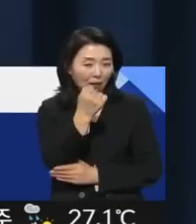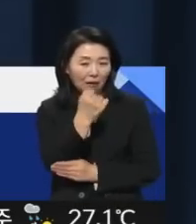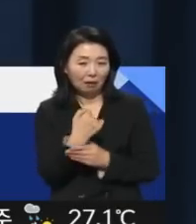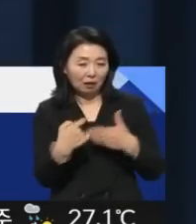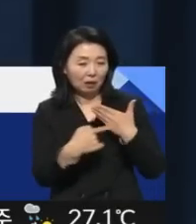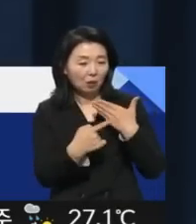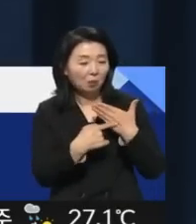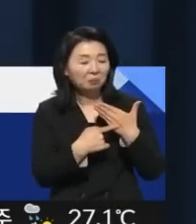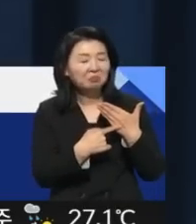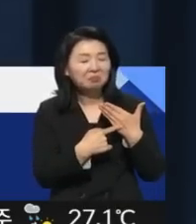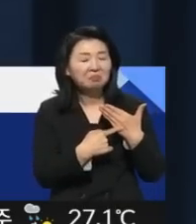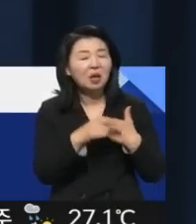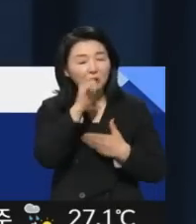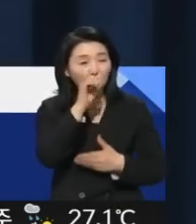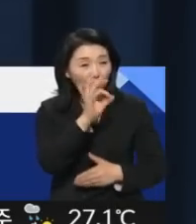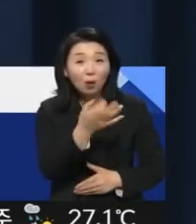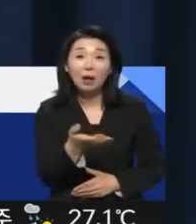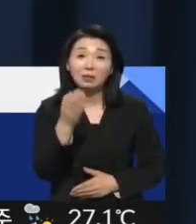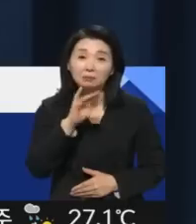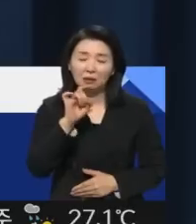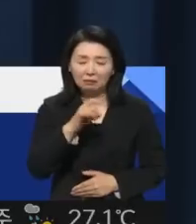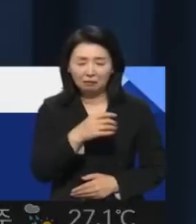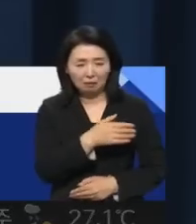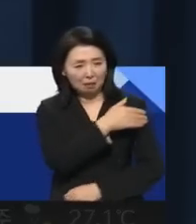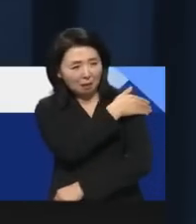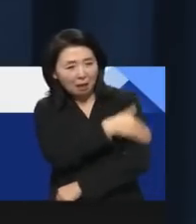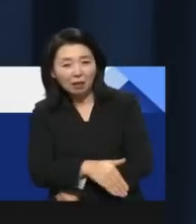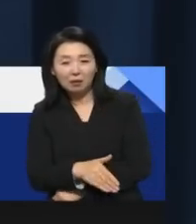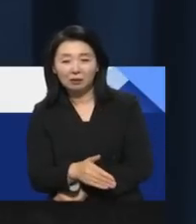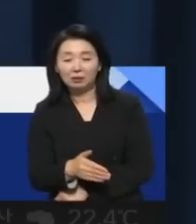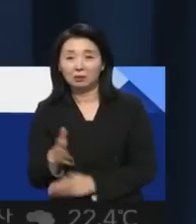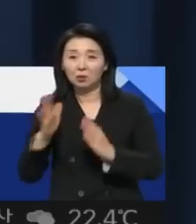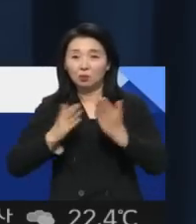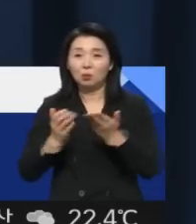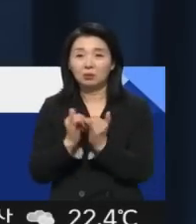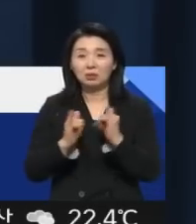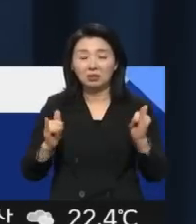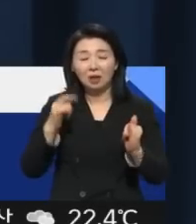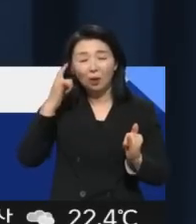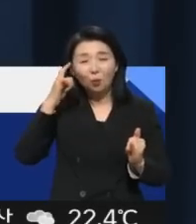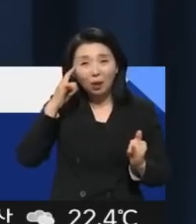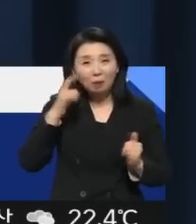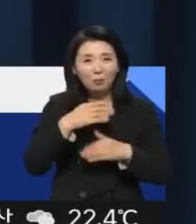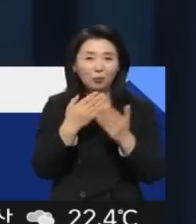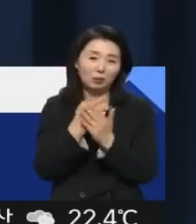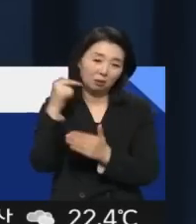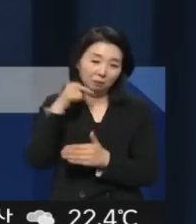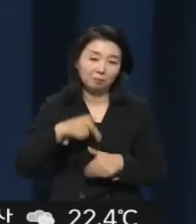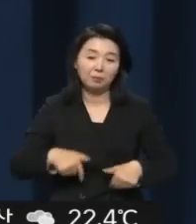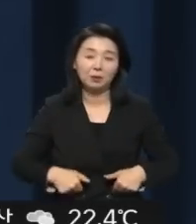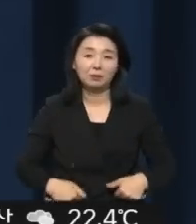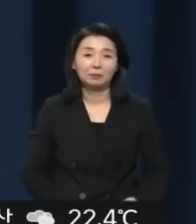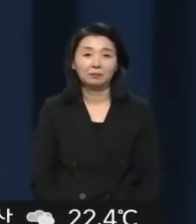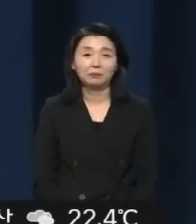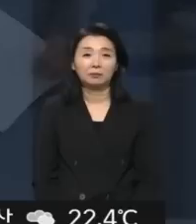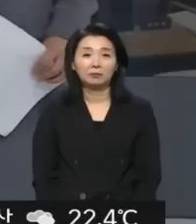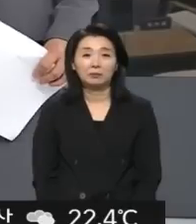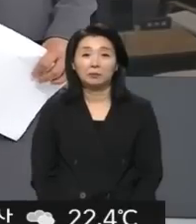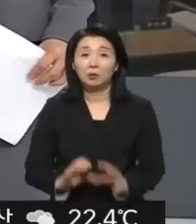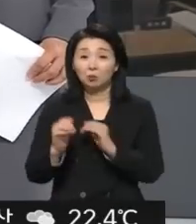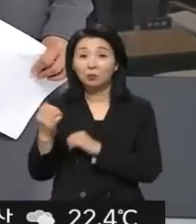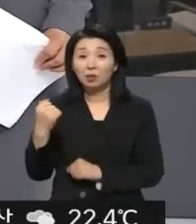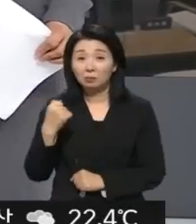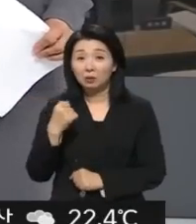그럴듯하게 포장돼 있다. 이를 외면하거나 손잡는 공직자들은 가차없이 엄단해야 한다. 네,